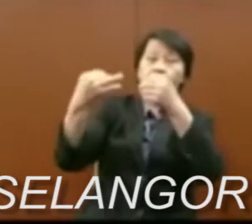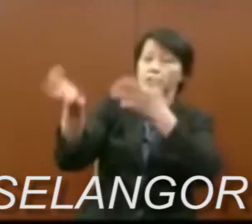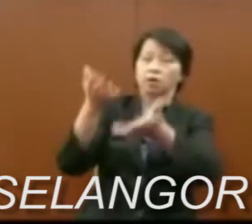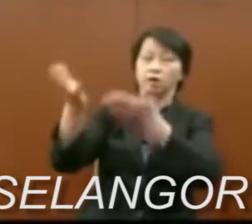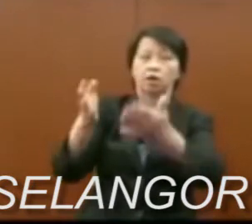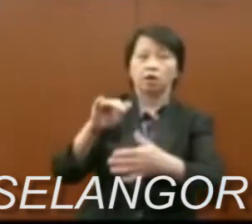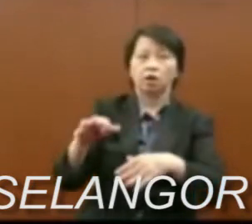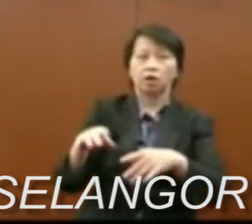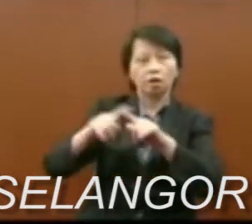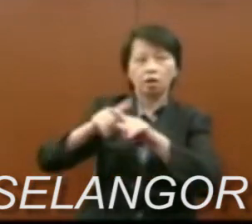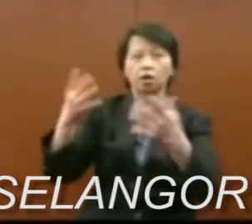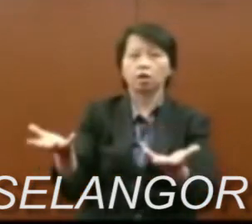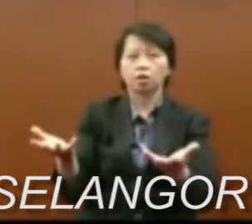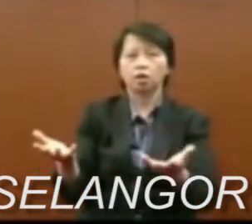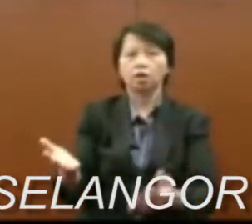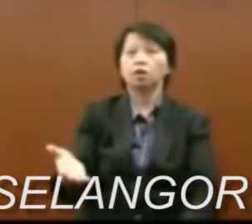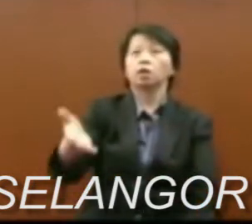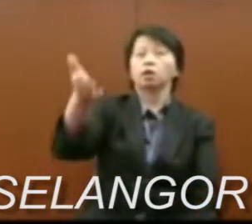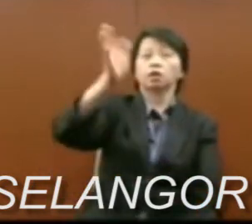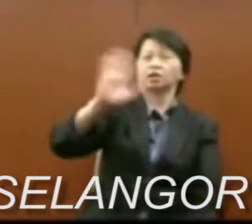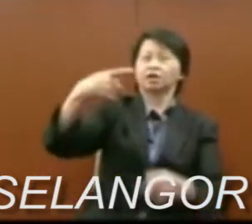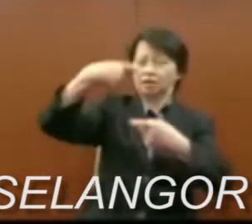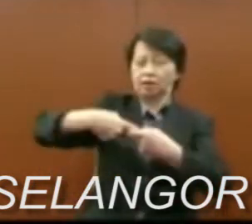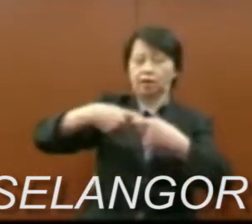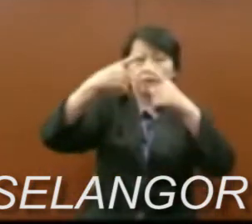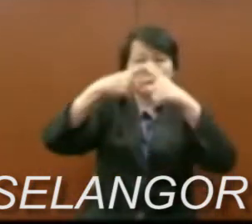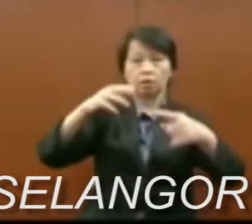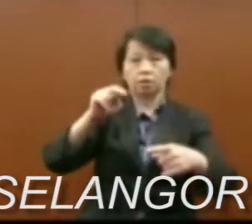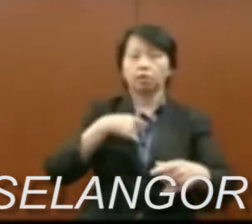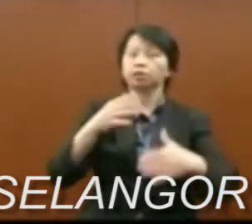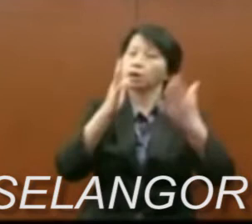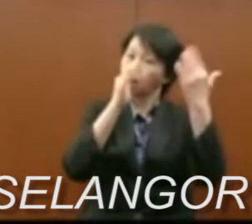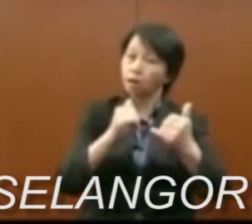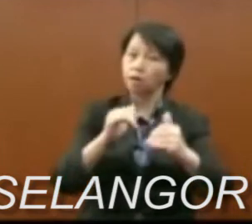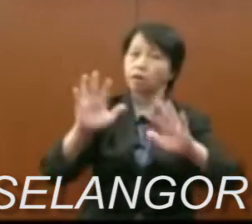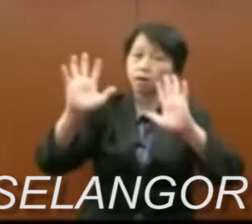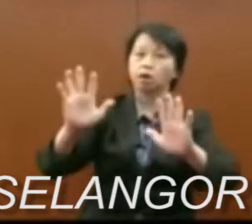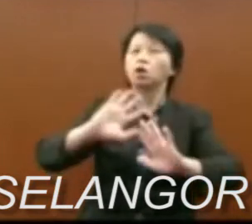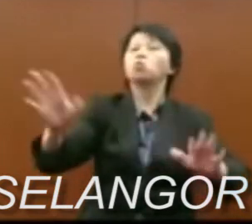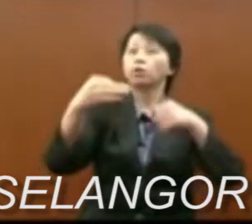persepsi dan juga sebagainya. Saya tidak berkaitan dengan Dewan Negeri Selangor. Saya harap